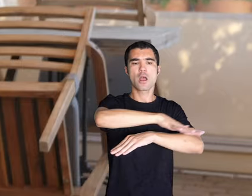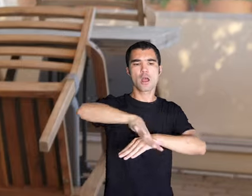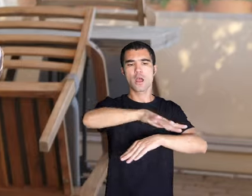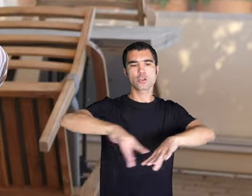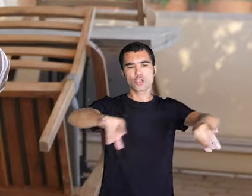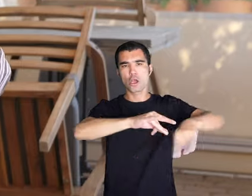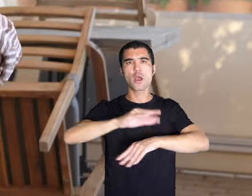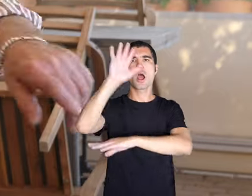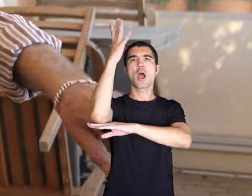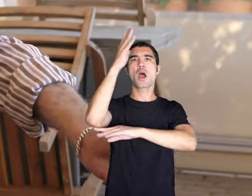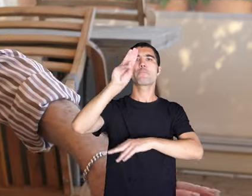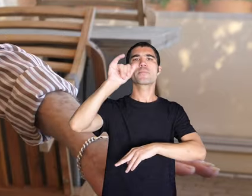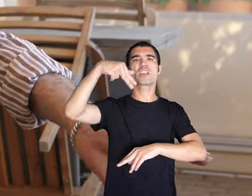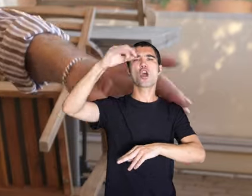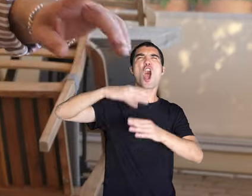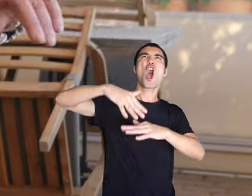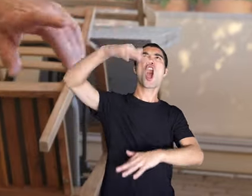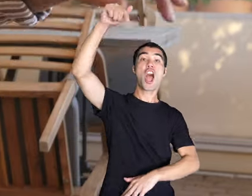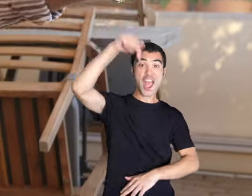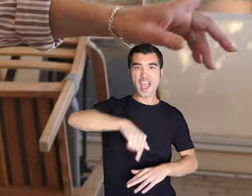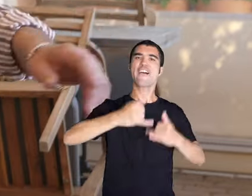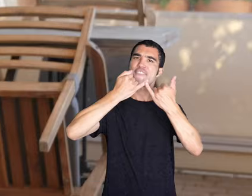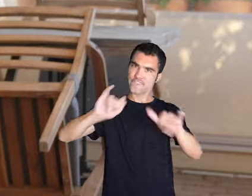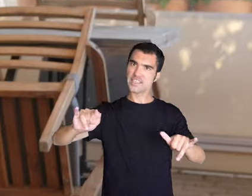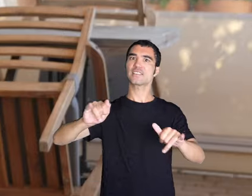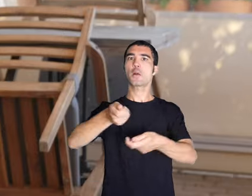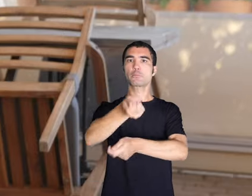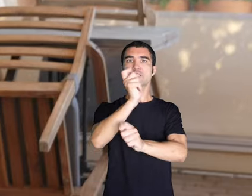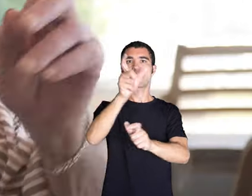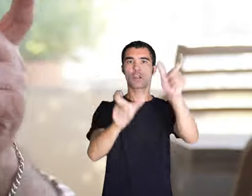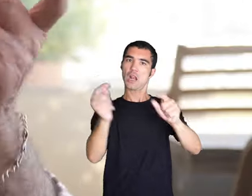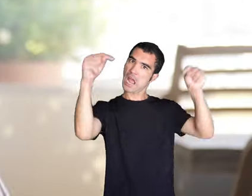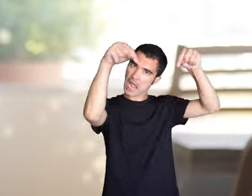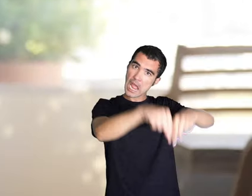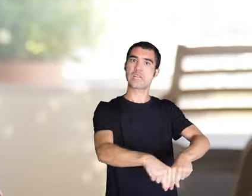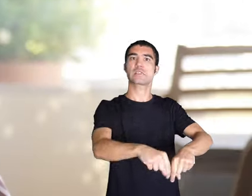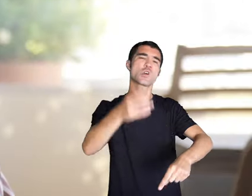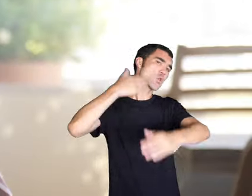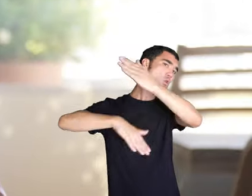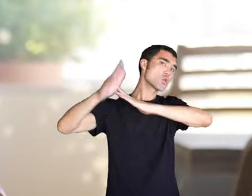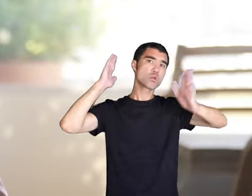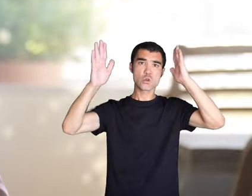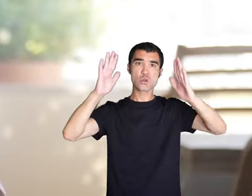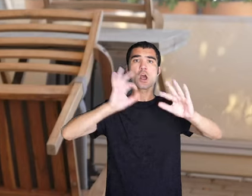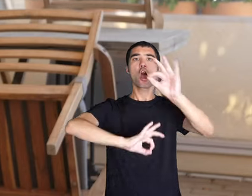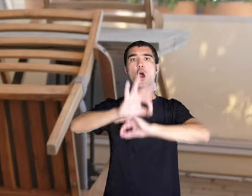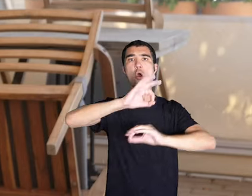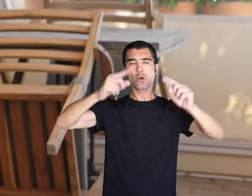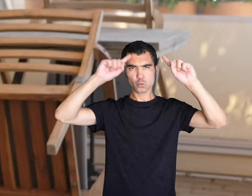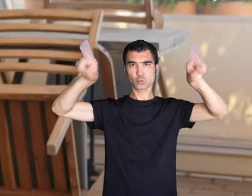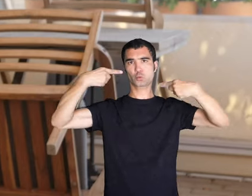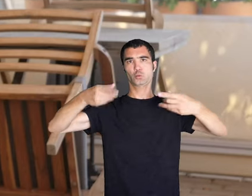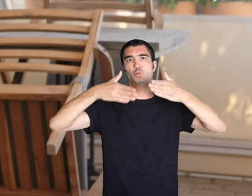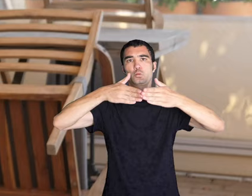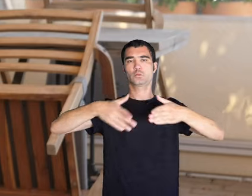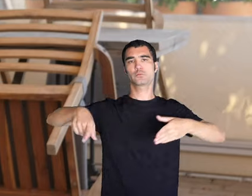gros allà. I feien les festes, els pescadors la feien allà. Aquell temps l'organitzaven els pescadors. Un any